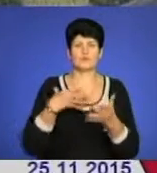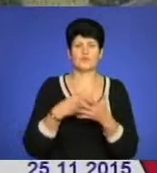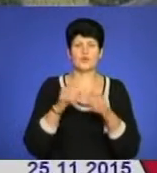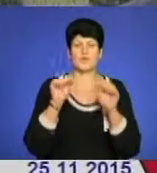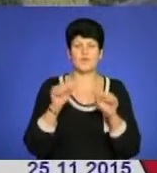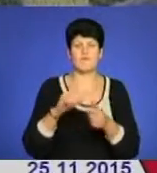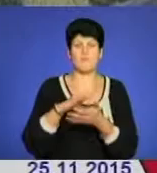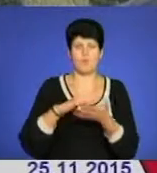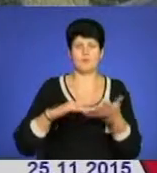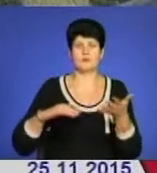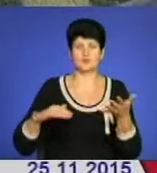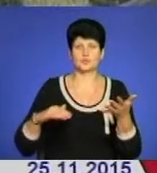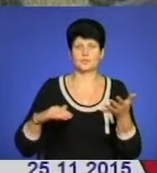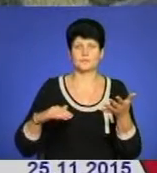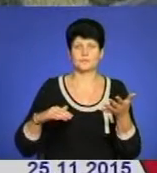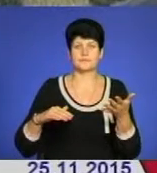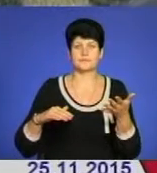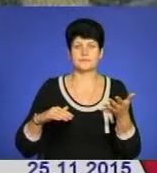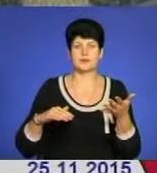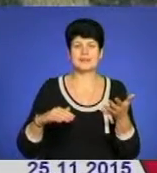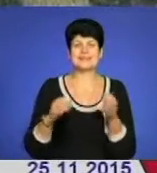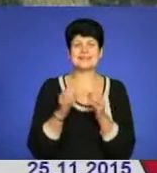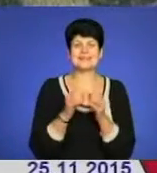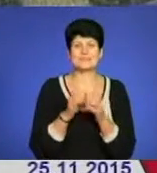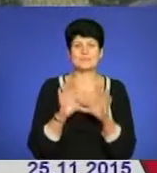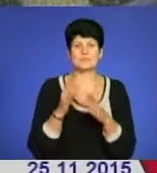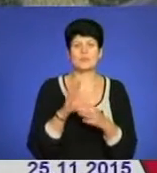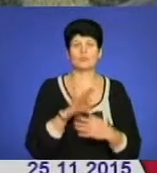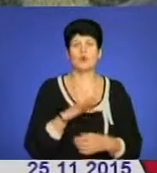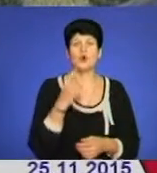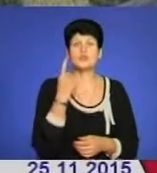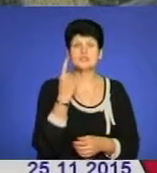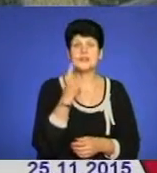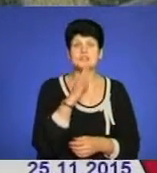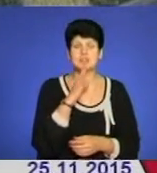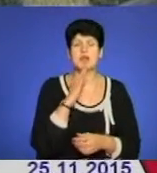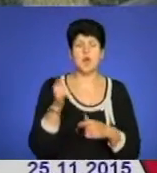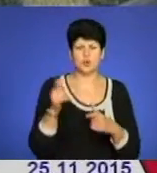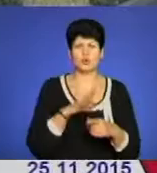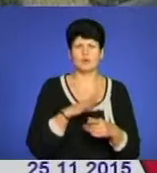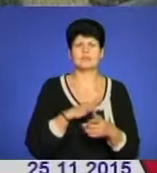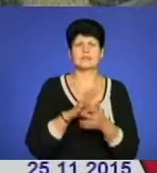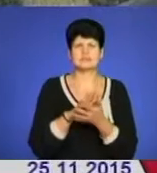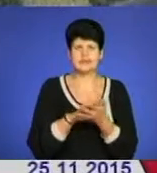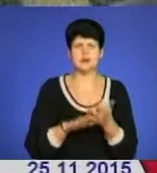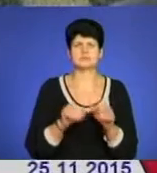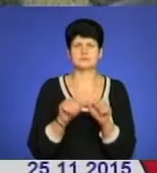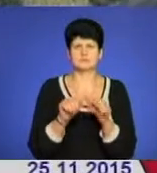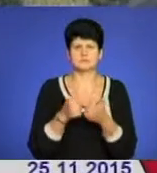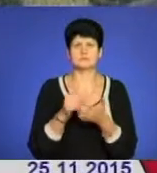в подальшому, з 10 це була одна жінка, яка була готова йти далі, подавати на розлучення